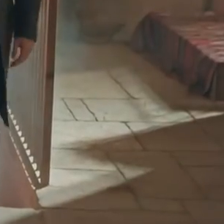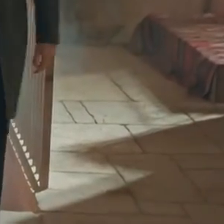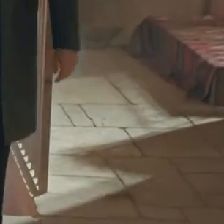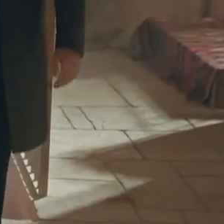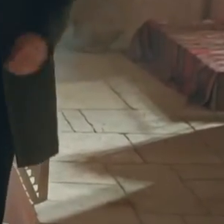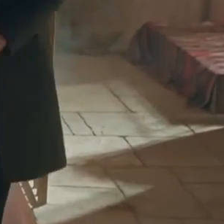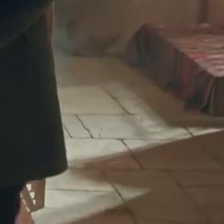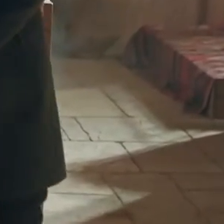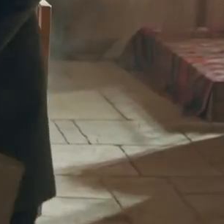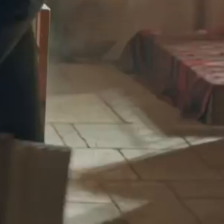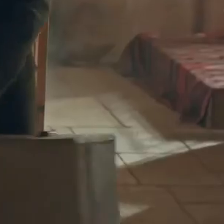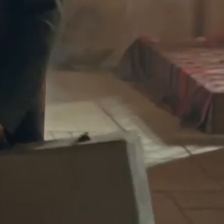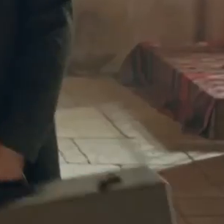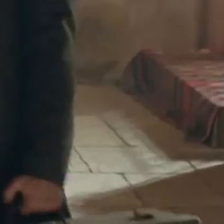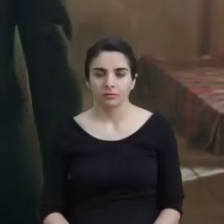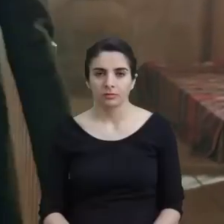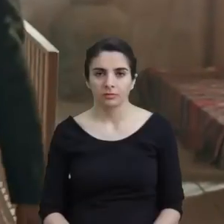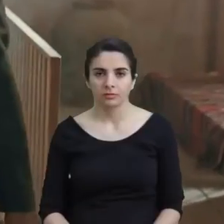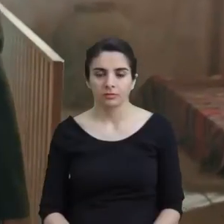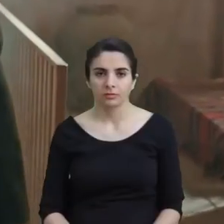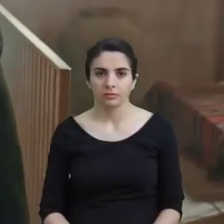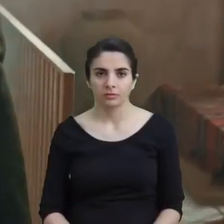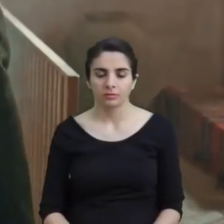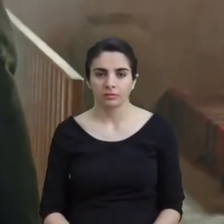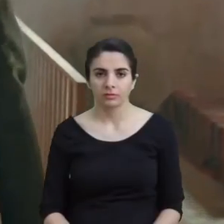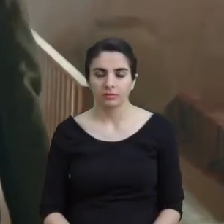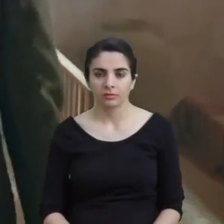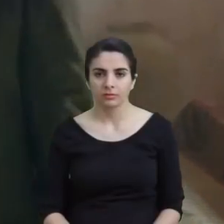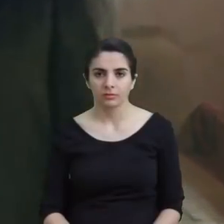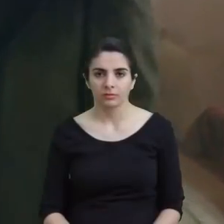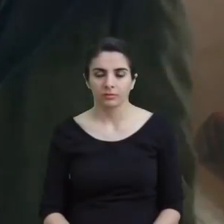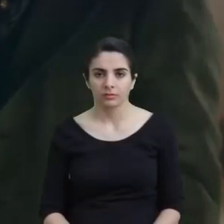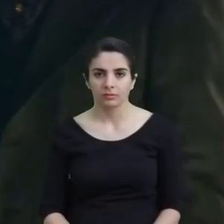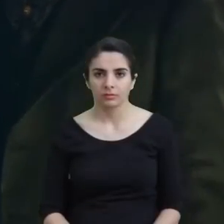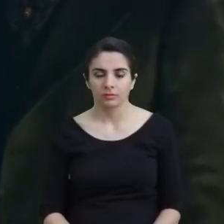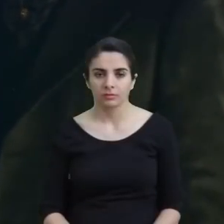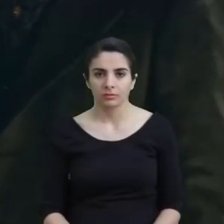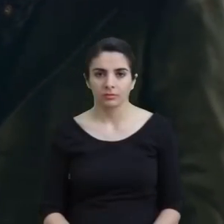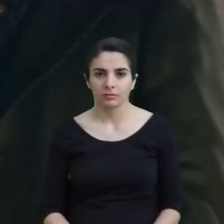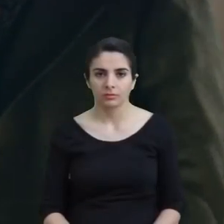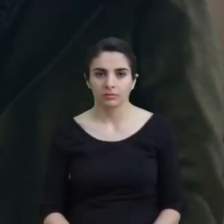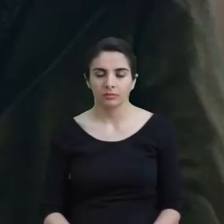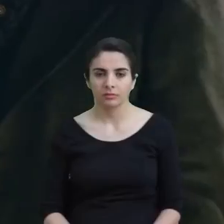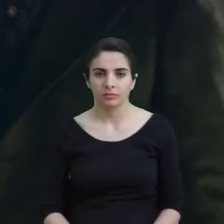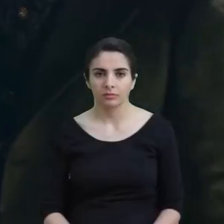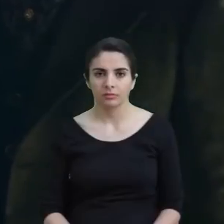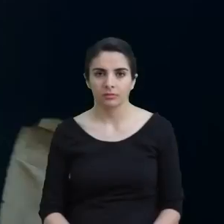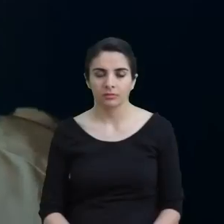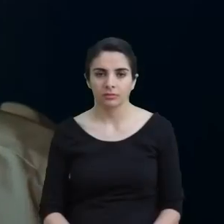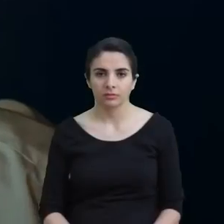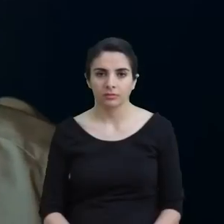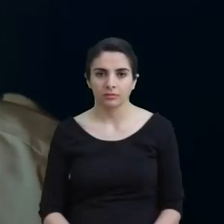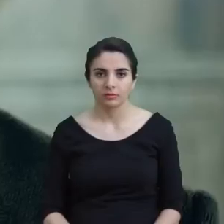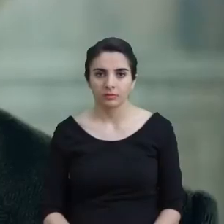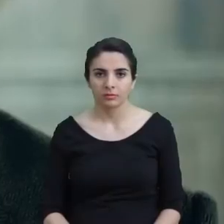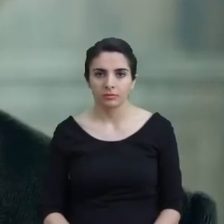gaz lambasının yandığı üst kata vardı. Lambanın camı dumandan kararmış. Kelbiri açıp etrafı tedirgin gözlerle kolaçan